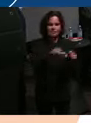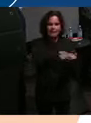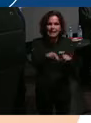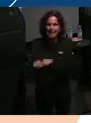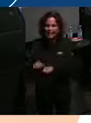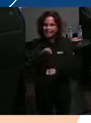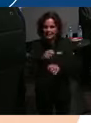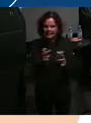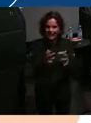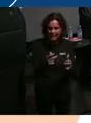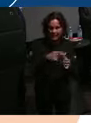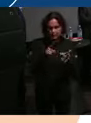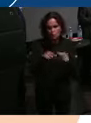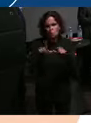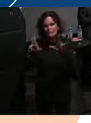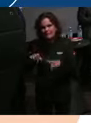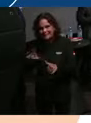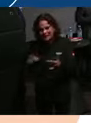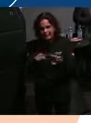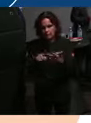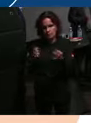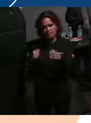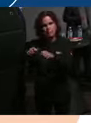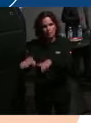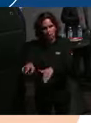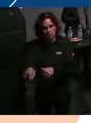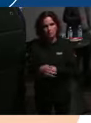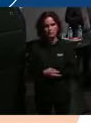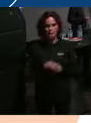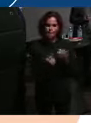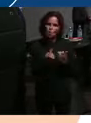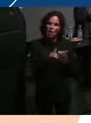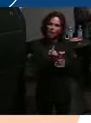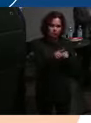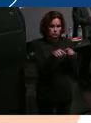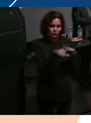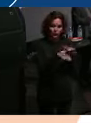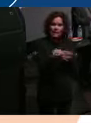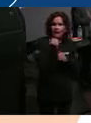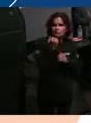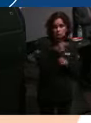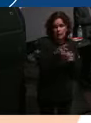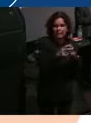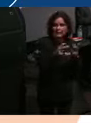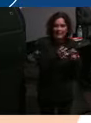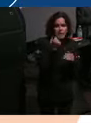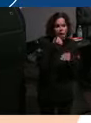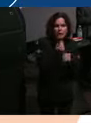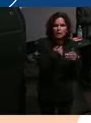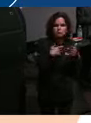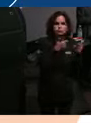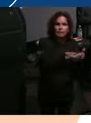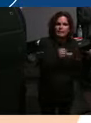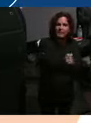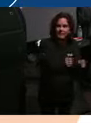trenger det til hver tid, så vi må ha effekten på plass. Men vi må også ha muligheten til å kunne lagre energi for eksempel til en vinter, hvis vi har et tørt år uten mye